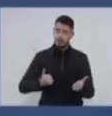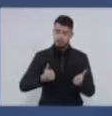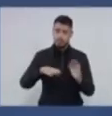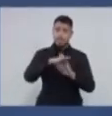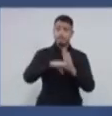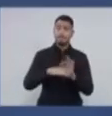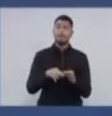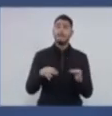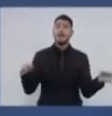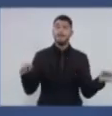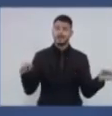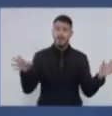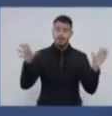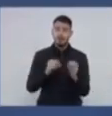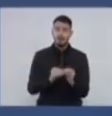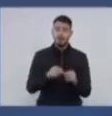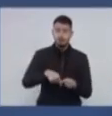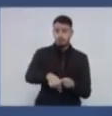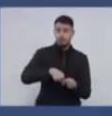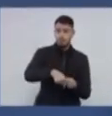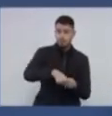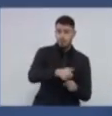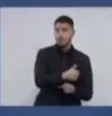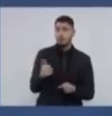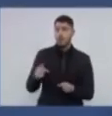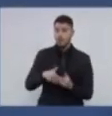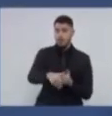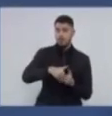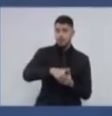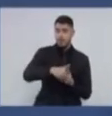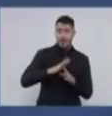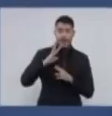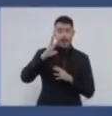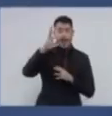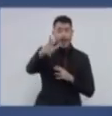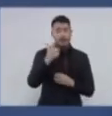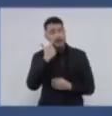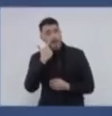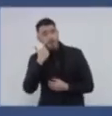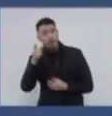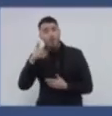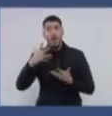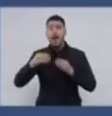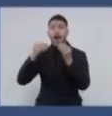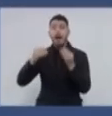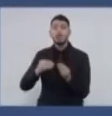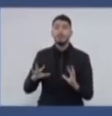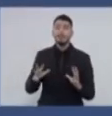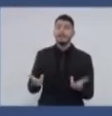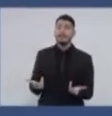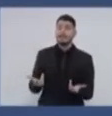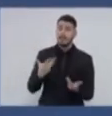το χρονικό διάστημα για το οποίο έχουμε ορατότητα μέχρι να καθαρίσει εικόνα και να μπορέσουμε να κάνουμε ένα